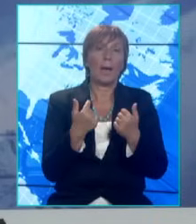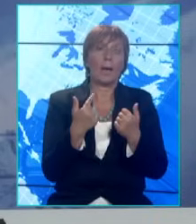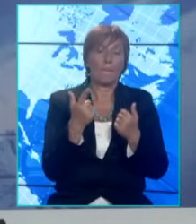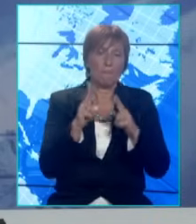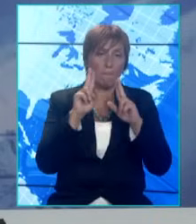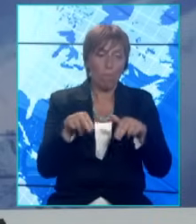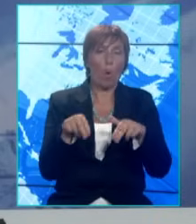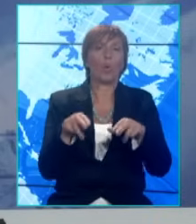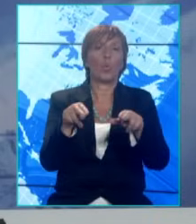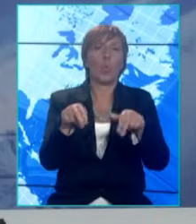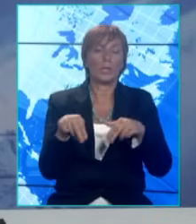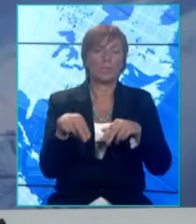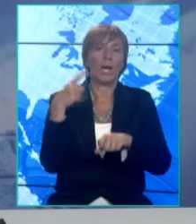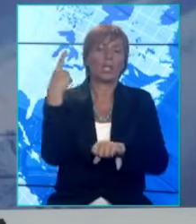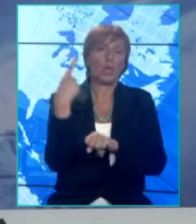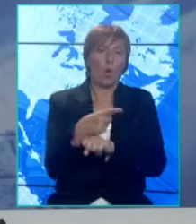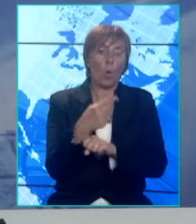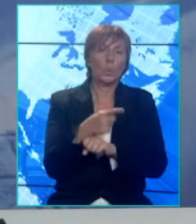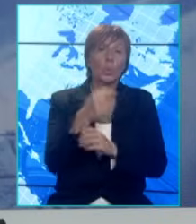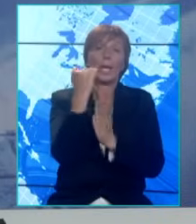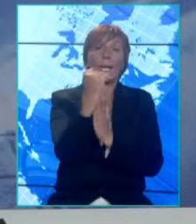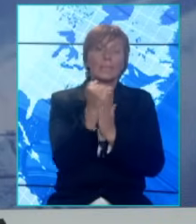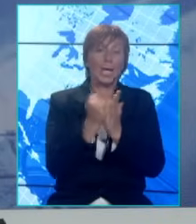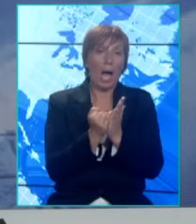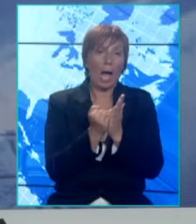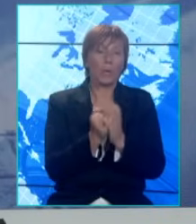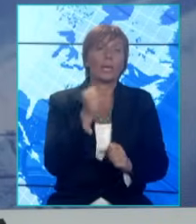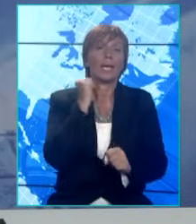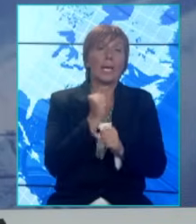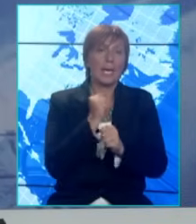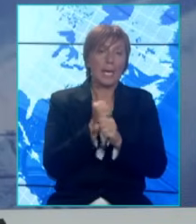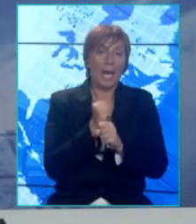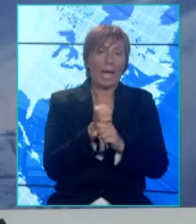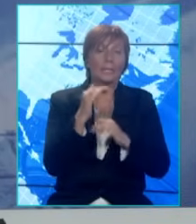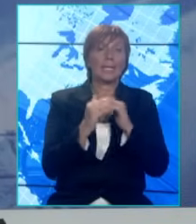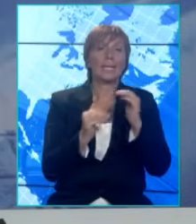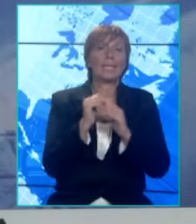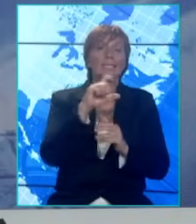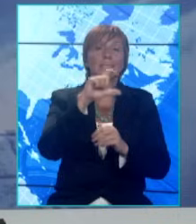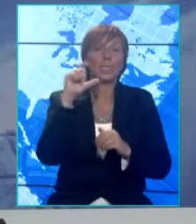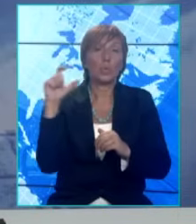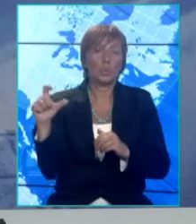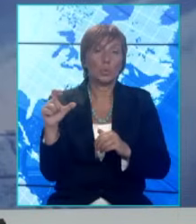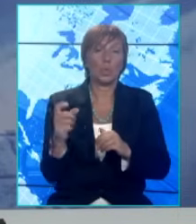mogu se usvajati i odluke i zakoni i raditi se institucionalno na